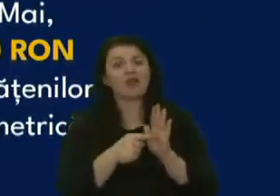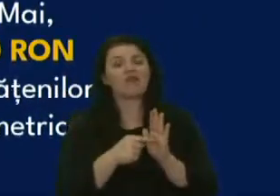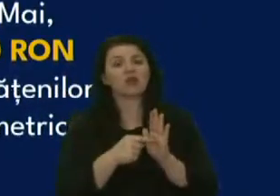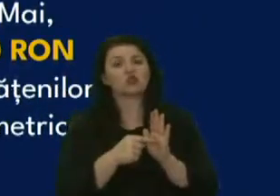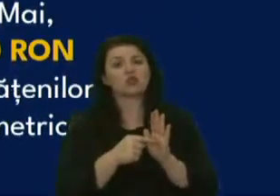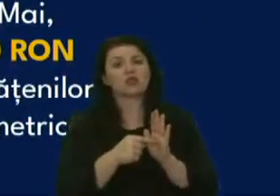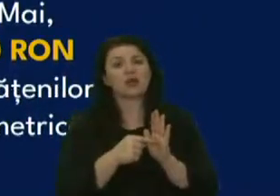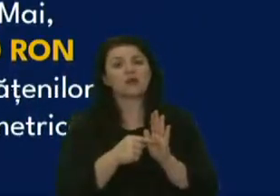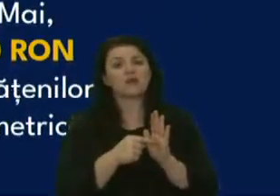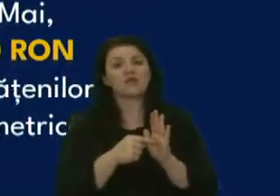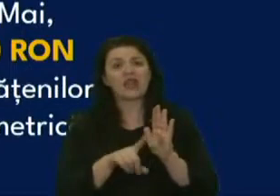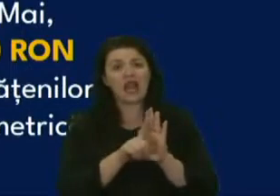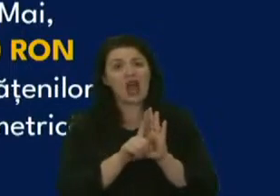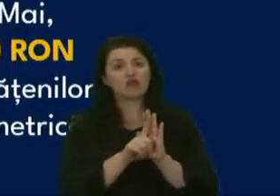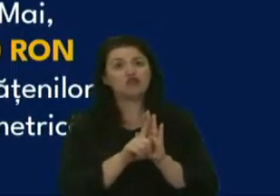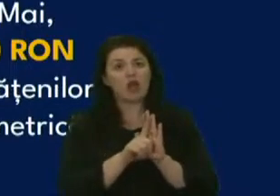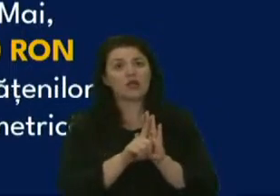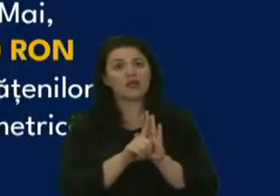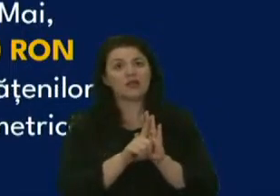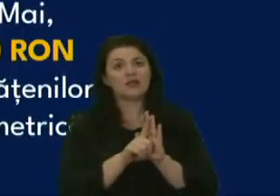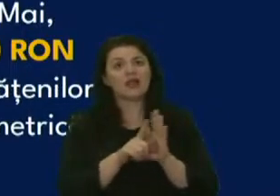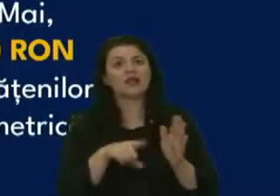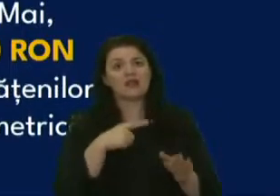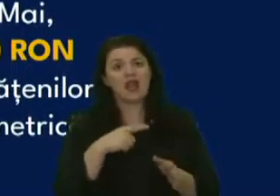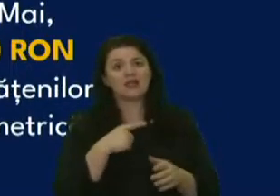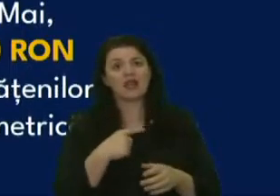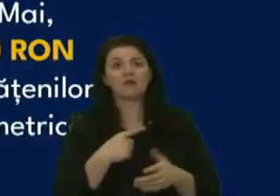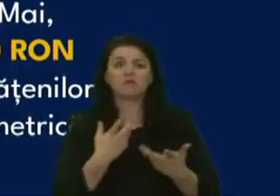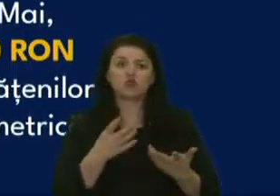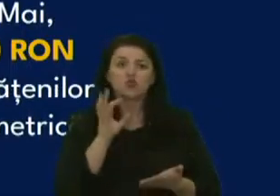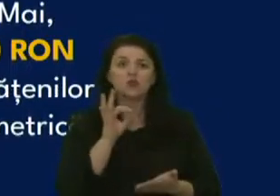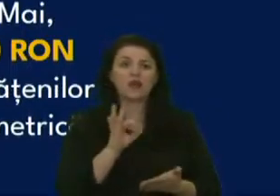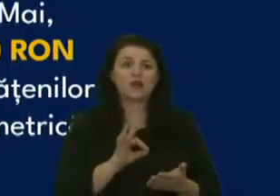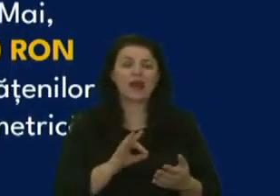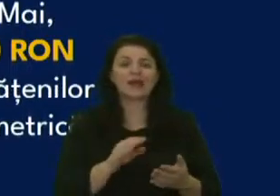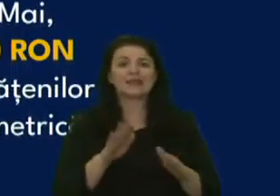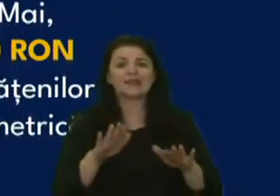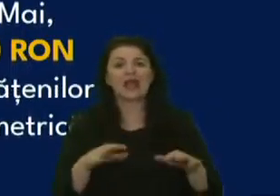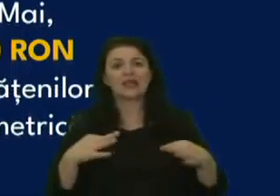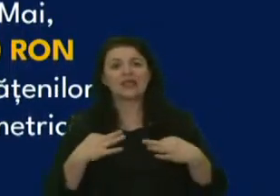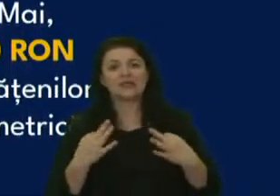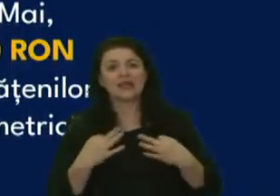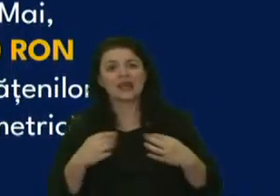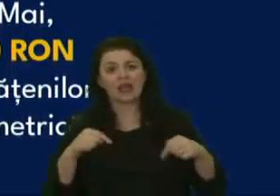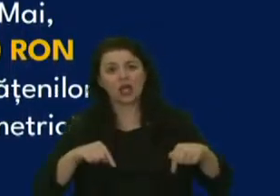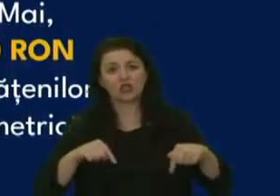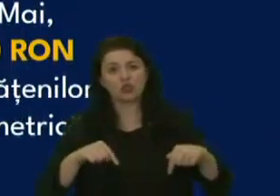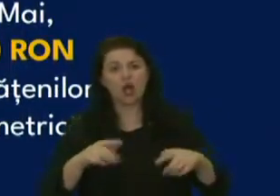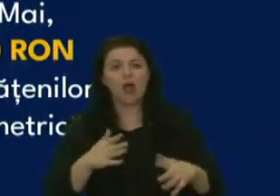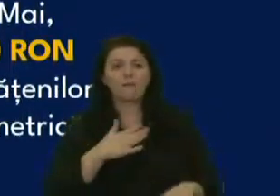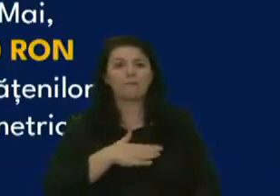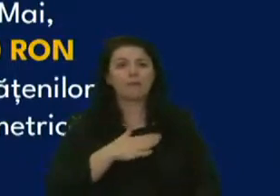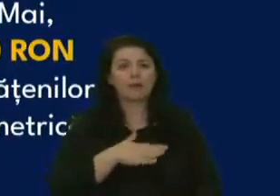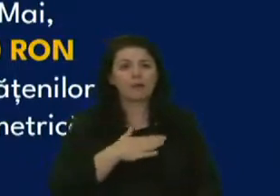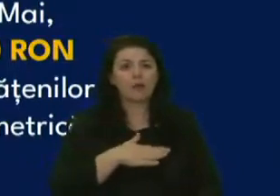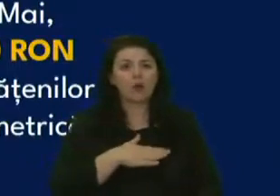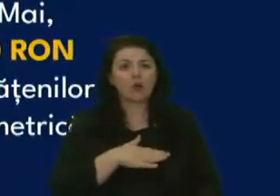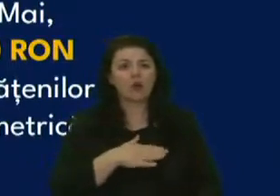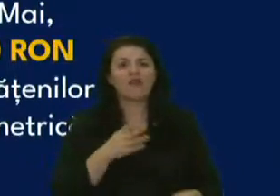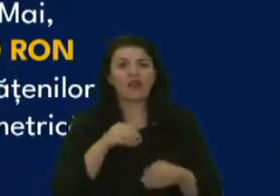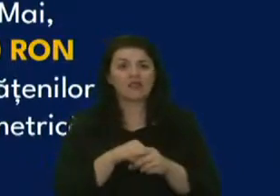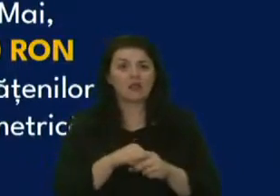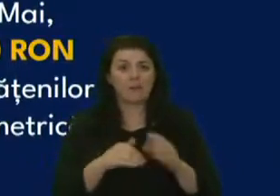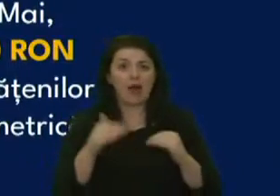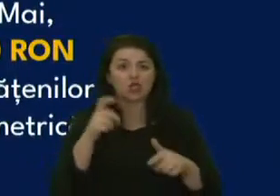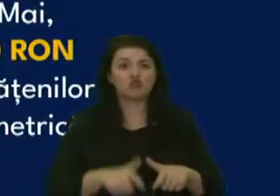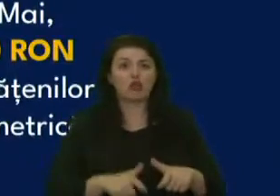ă de lege iarăși cred că e un indicator al stării de sănătate a acestui oraș de a ne preocupa și de investiții majore